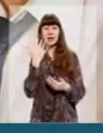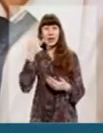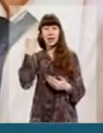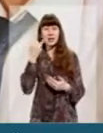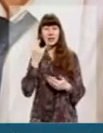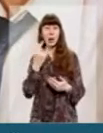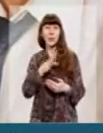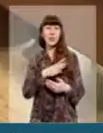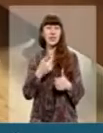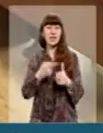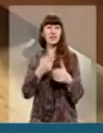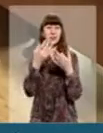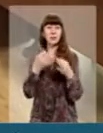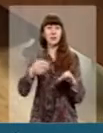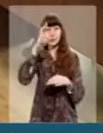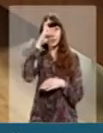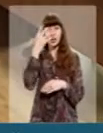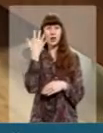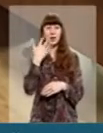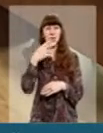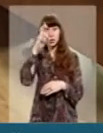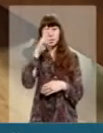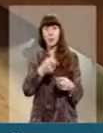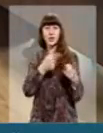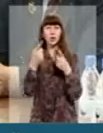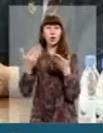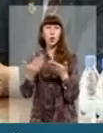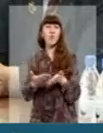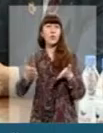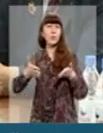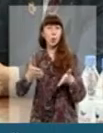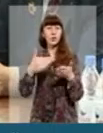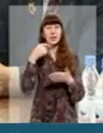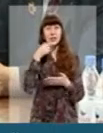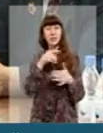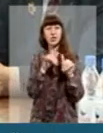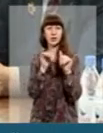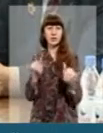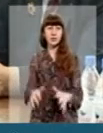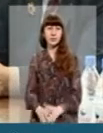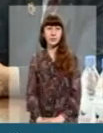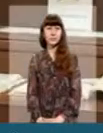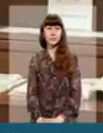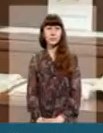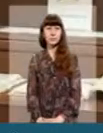был провозглашен независимым государством, когда страна переходила на новый путь экономического развития.